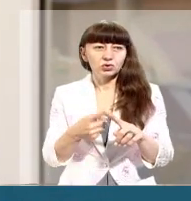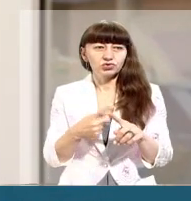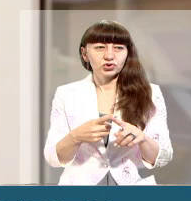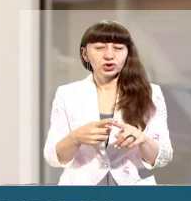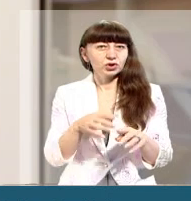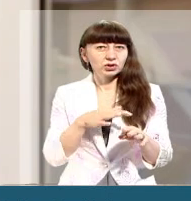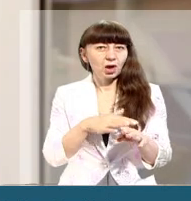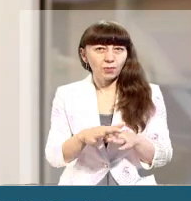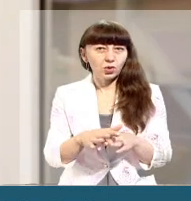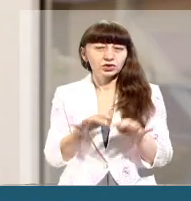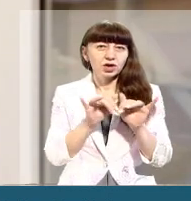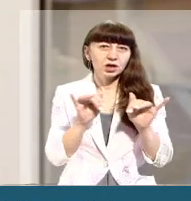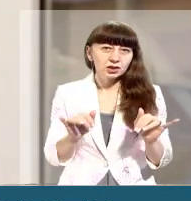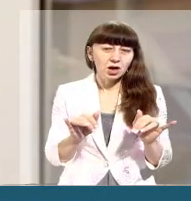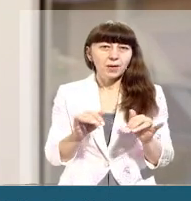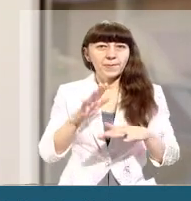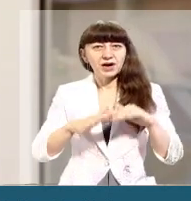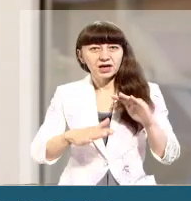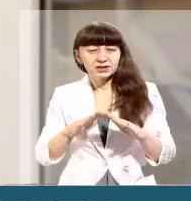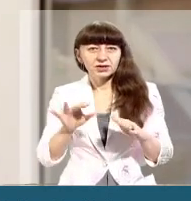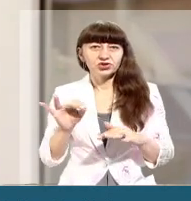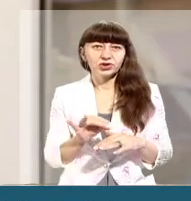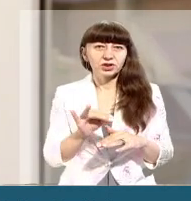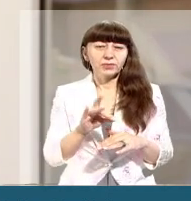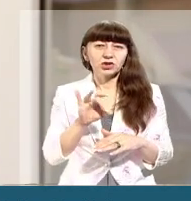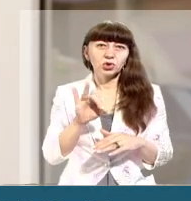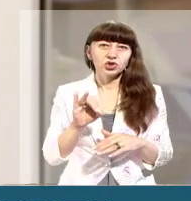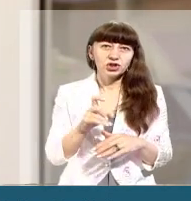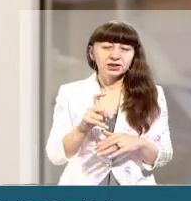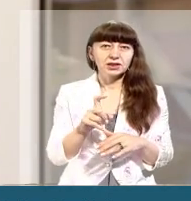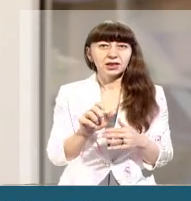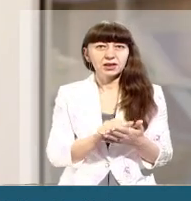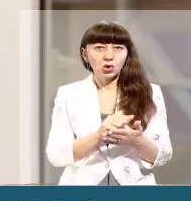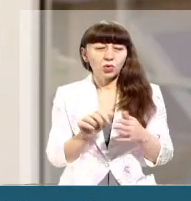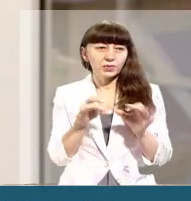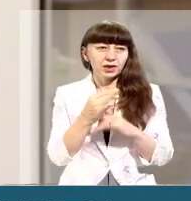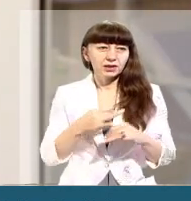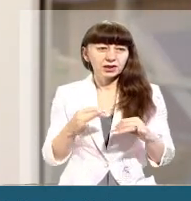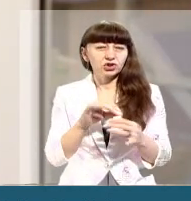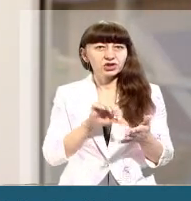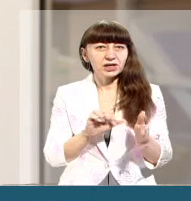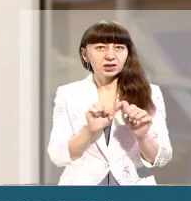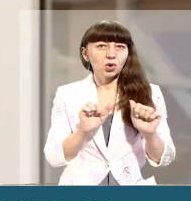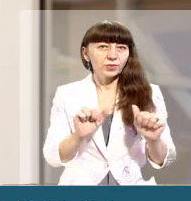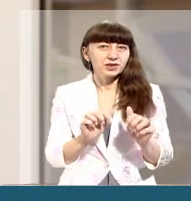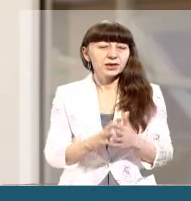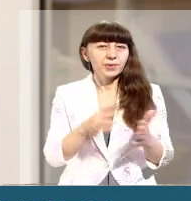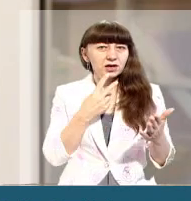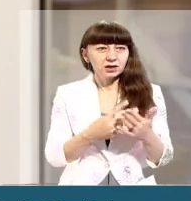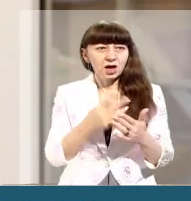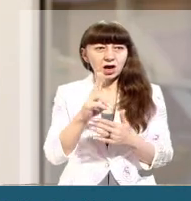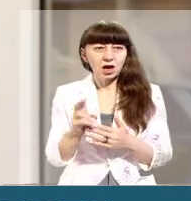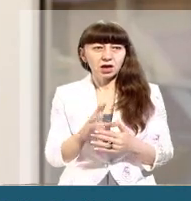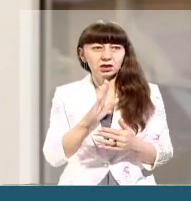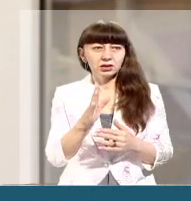плодотворно, были разработаны как и отработаны практические кейсы, методические материалы, и члены территориальных комиссий показали в дальнейшем,